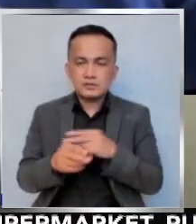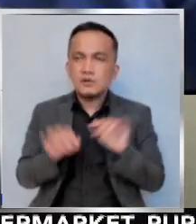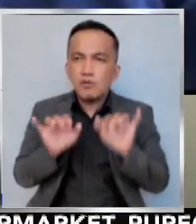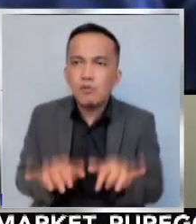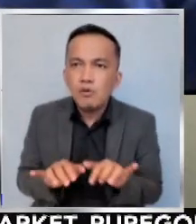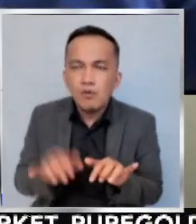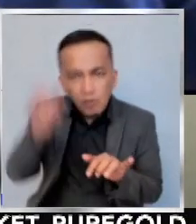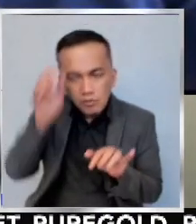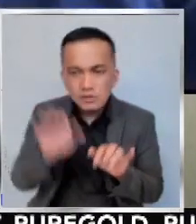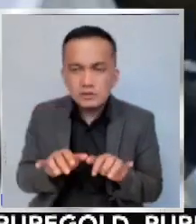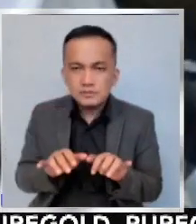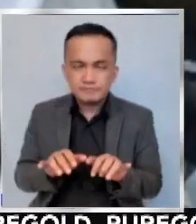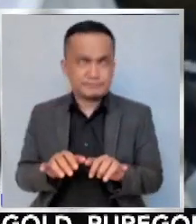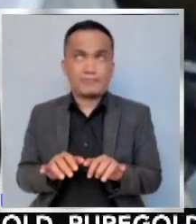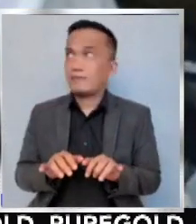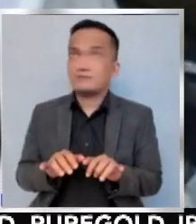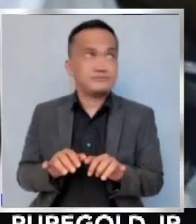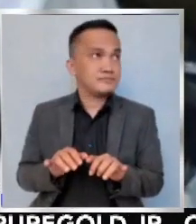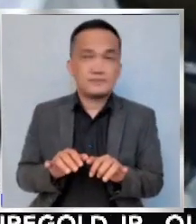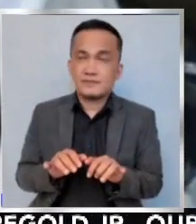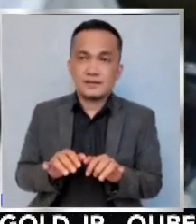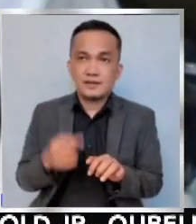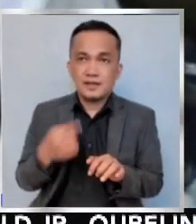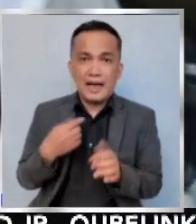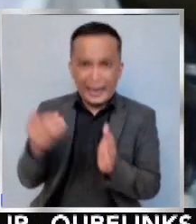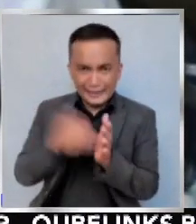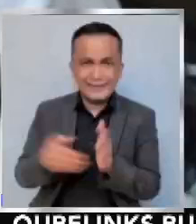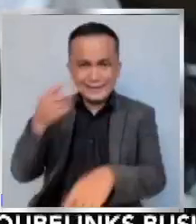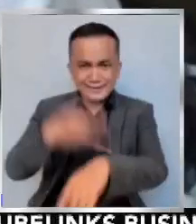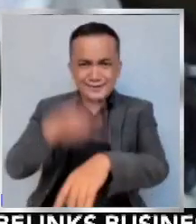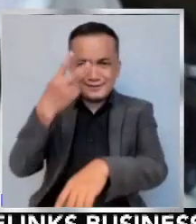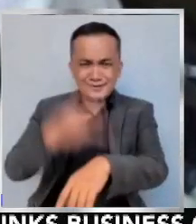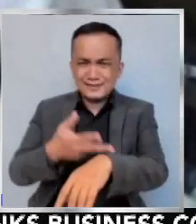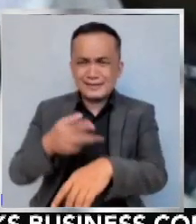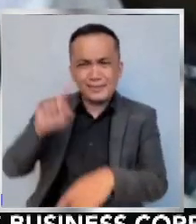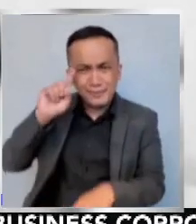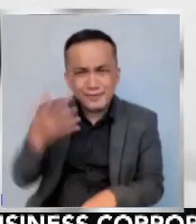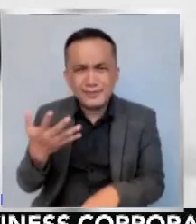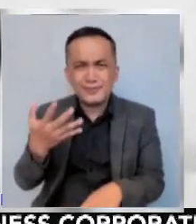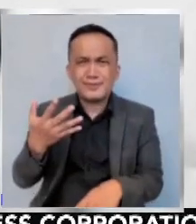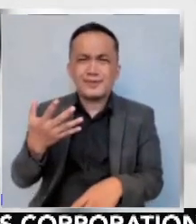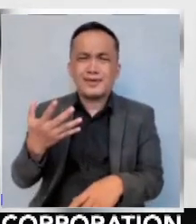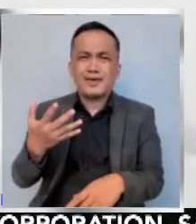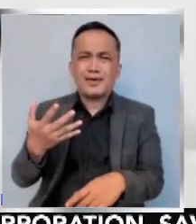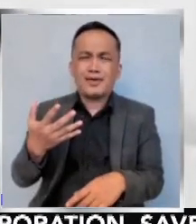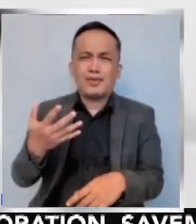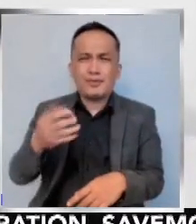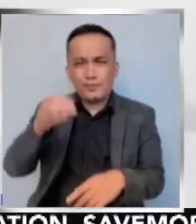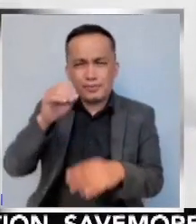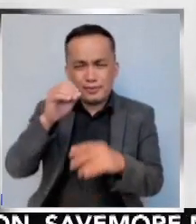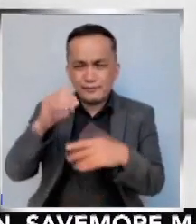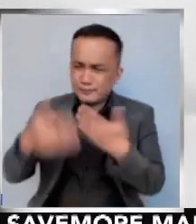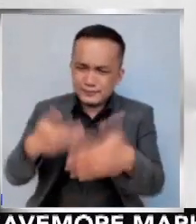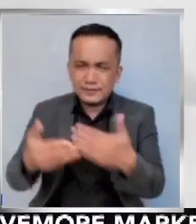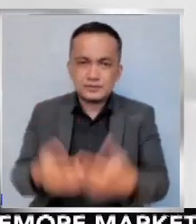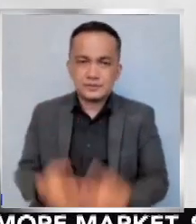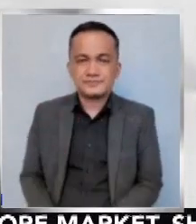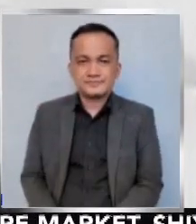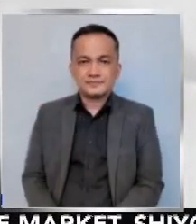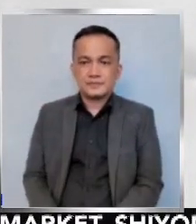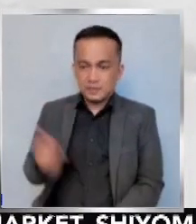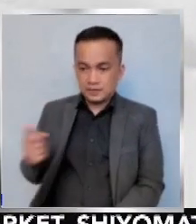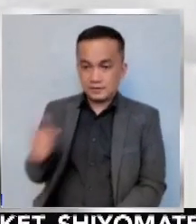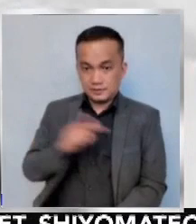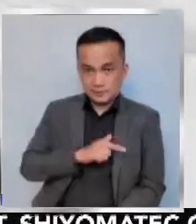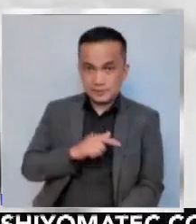po, magre-retake po ako dahil hindi ko po alam lahat po yung proseso po. Bukod sa pag-aaral, isa rin daw sa kanyang mga